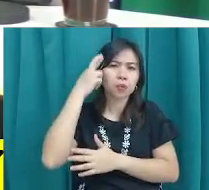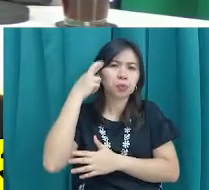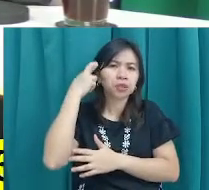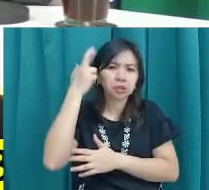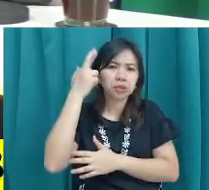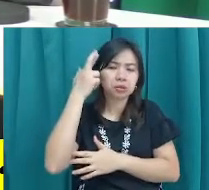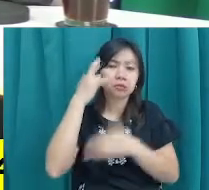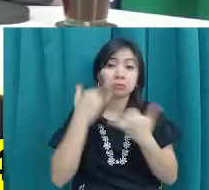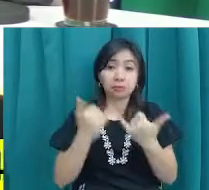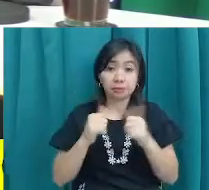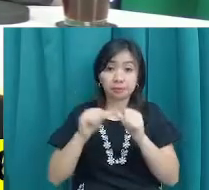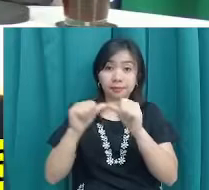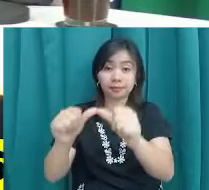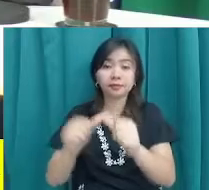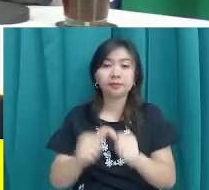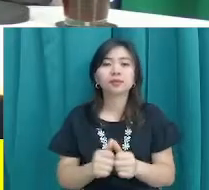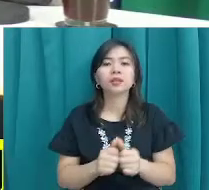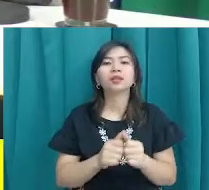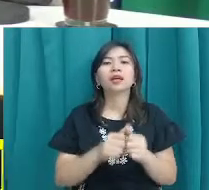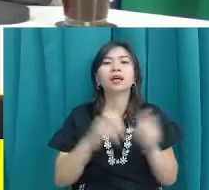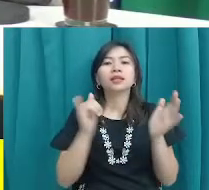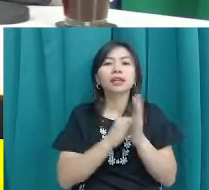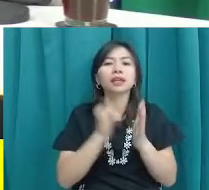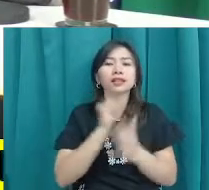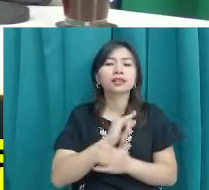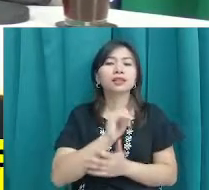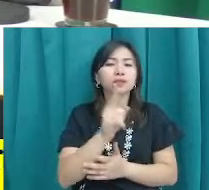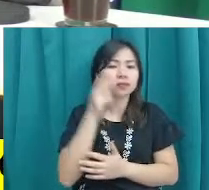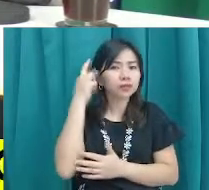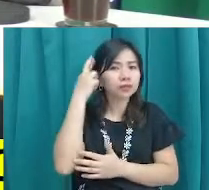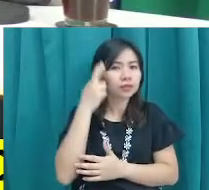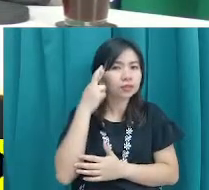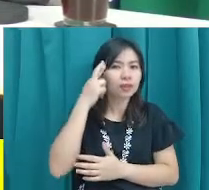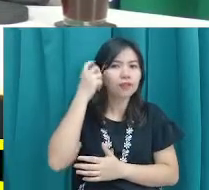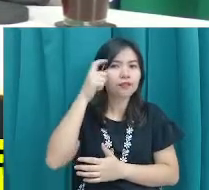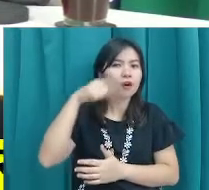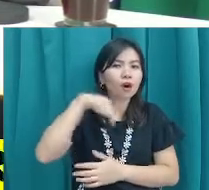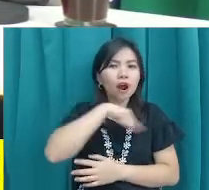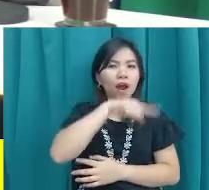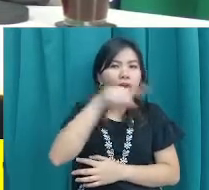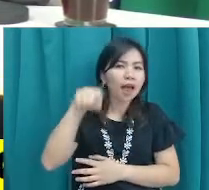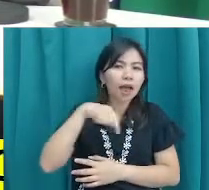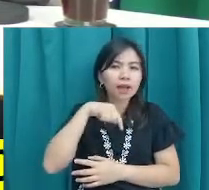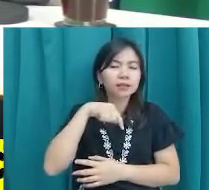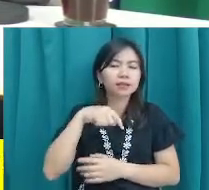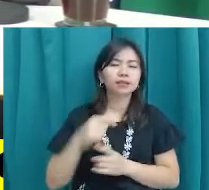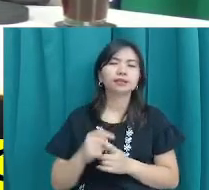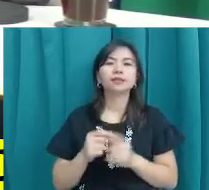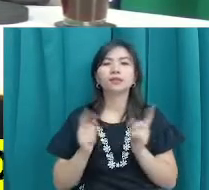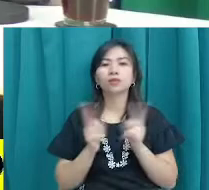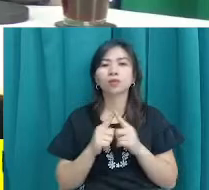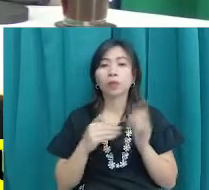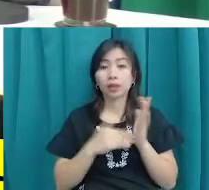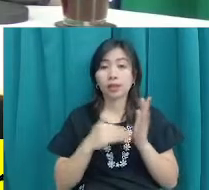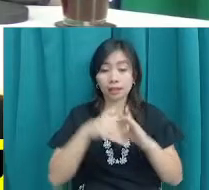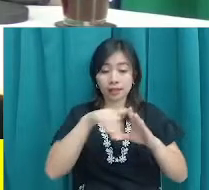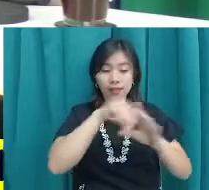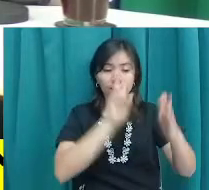tuloy tayo. Yan ang nagiging ugat para bumagsak tayo sa verse 25. Diretso